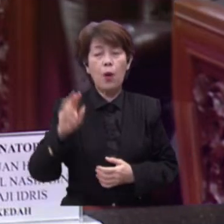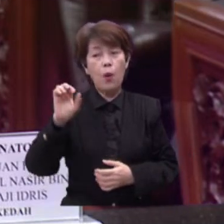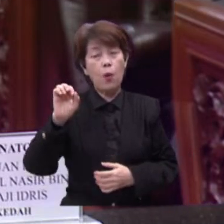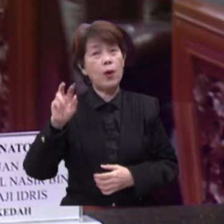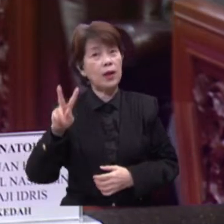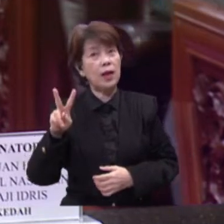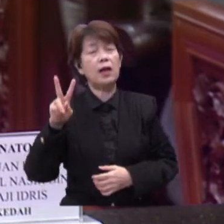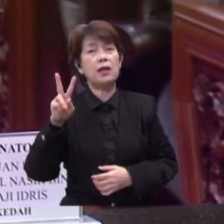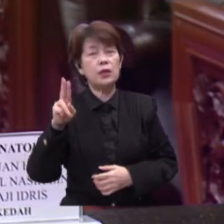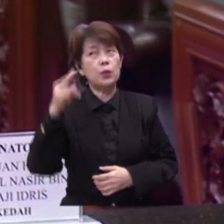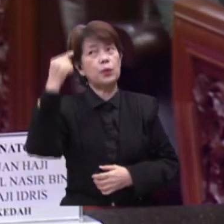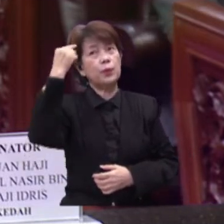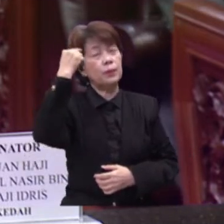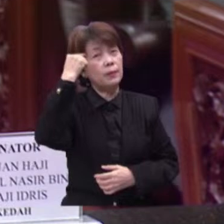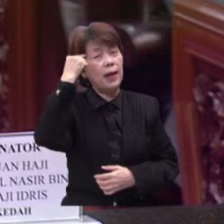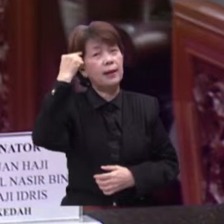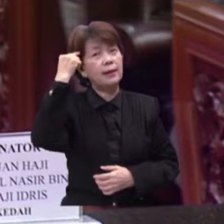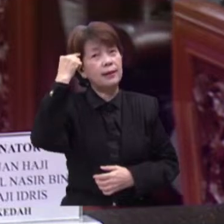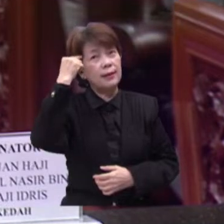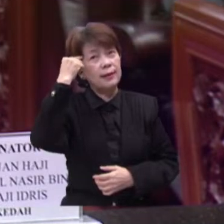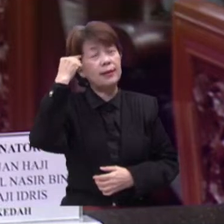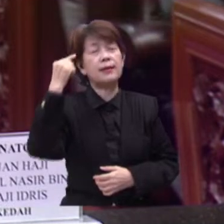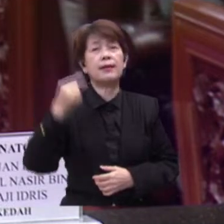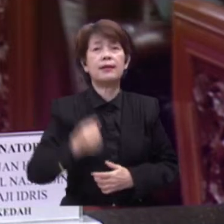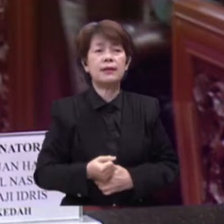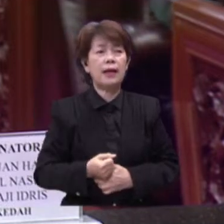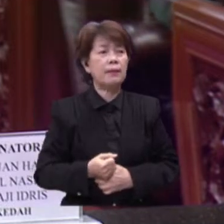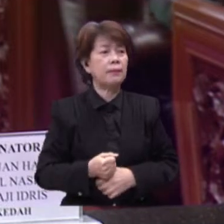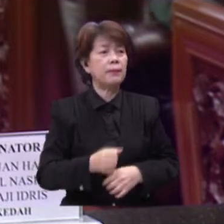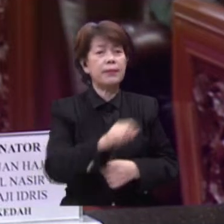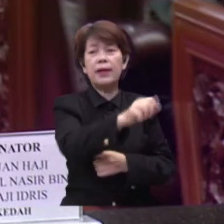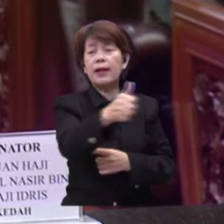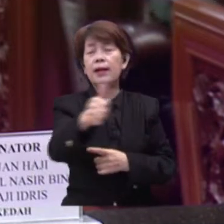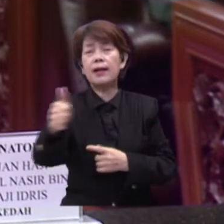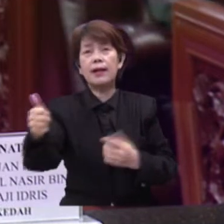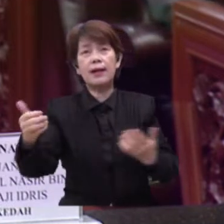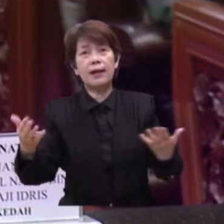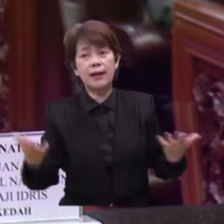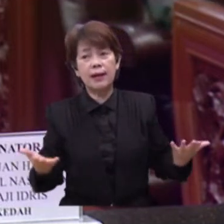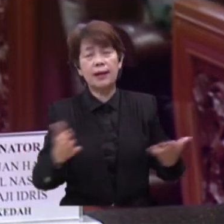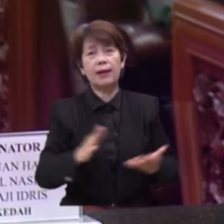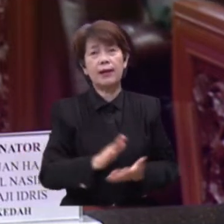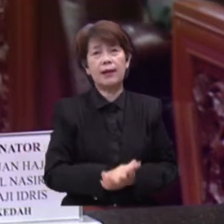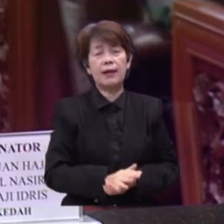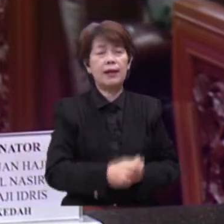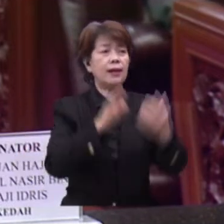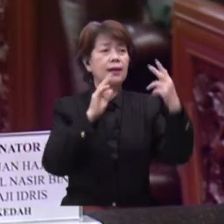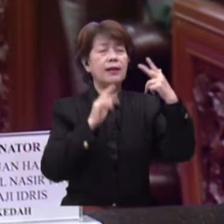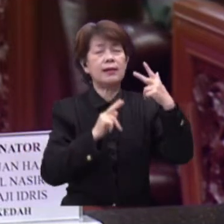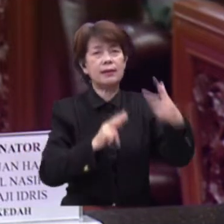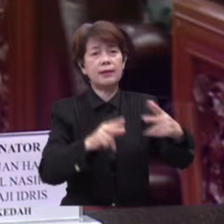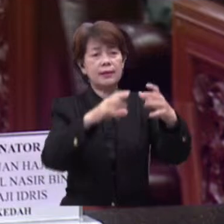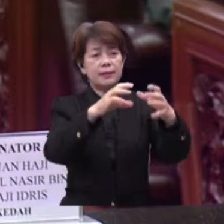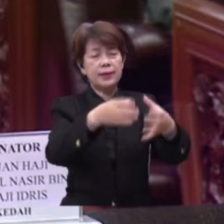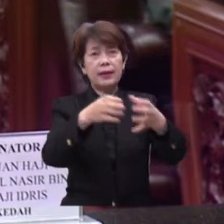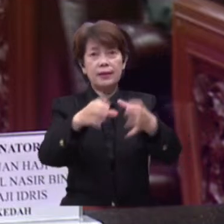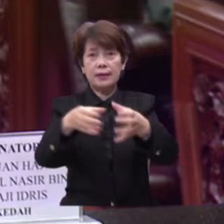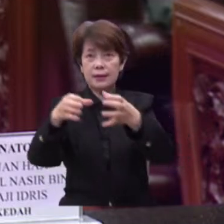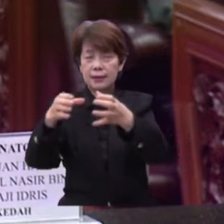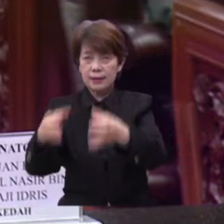upaya-upaya dan mana-mana orang maka tiga kategori yang kita sebut tadi